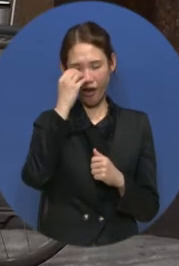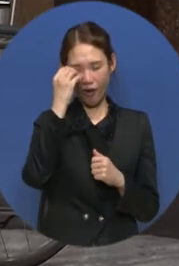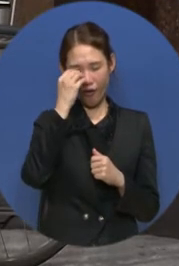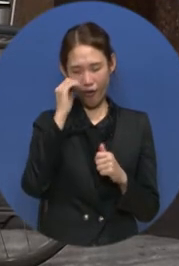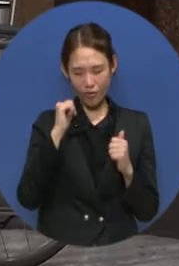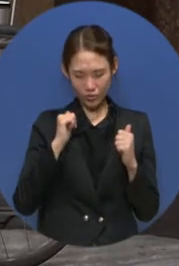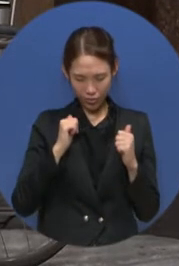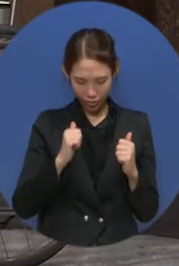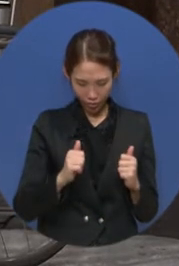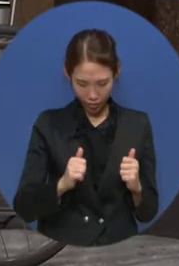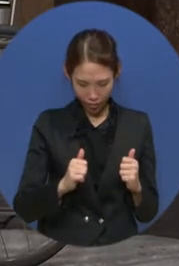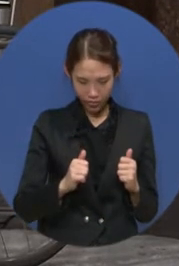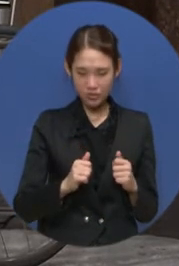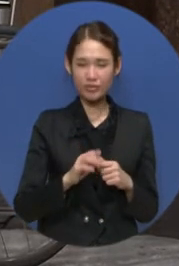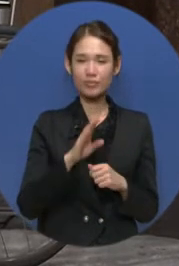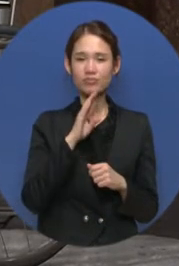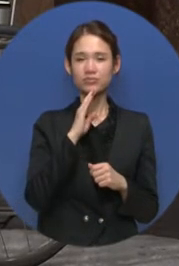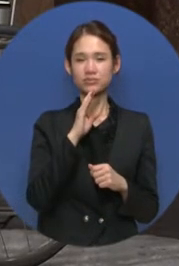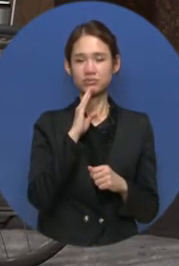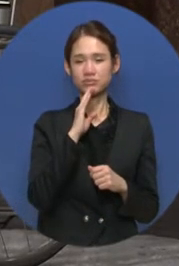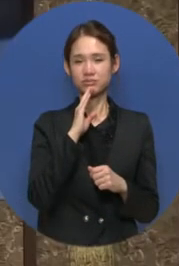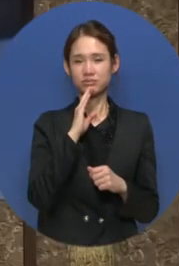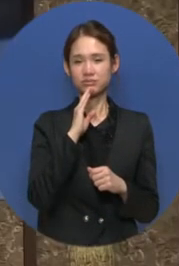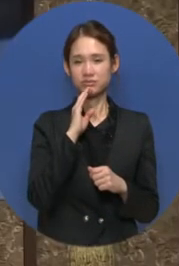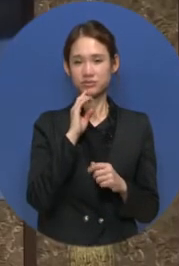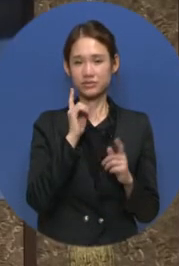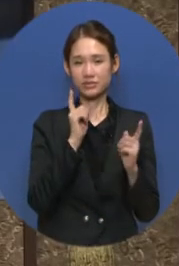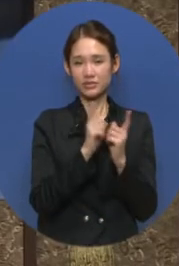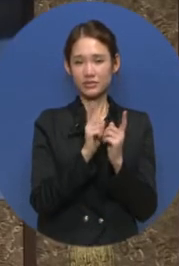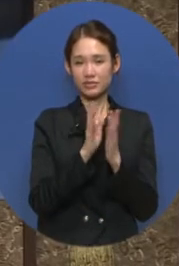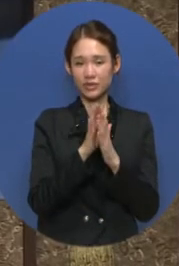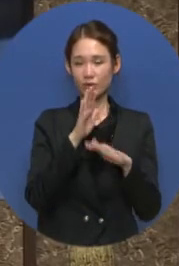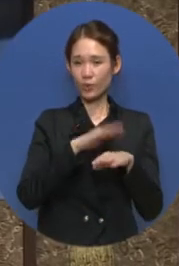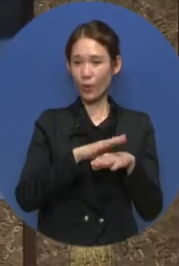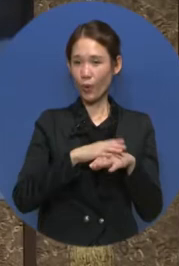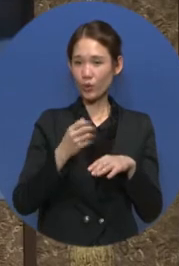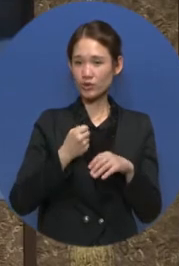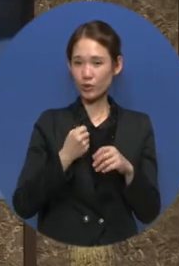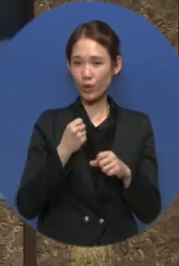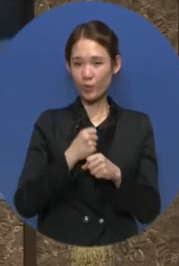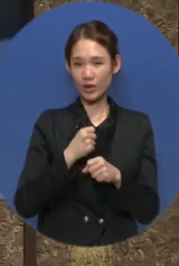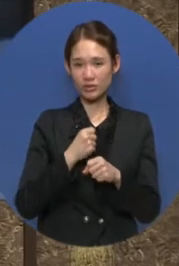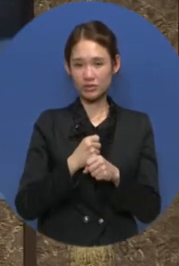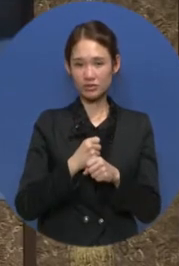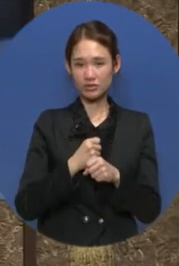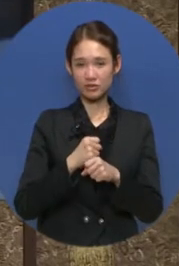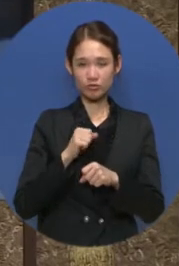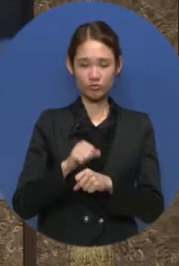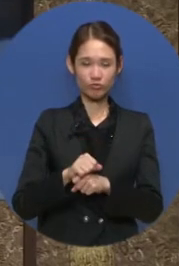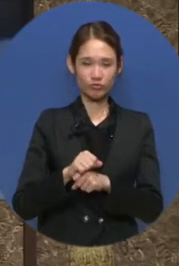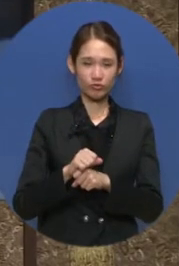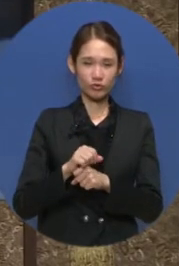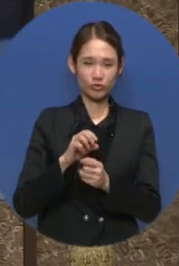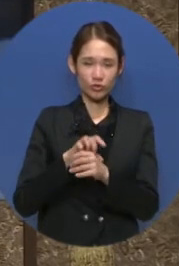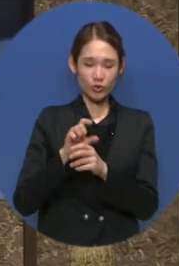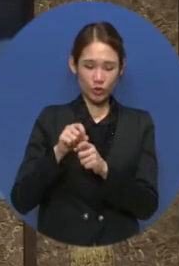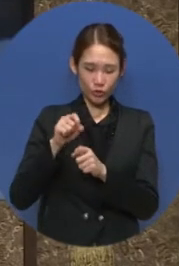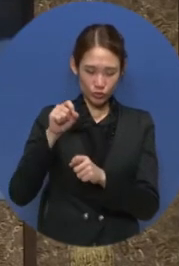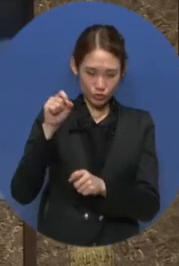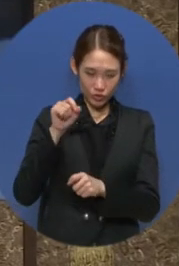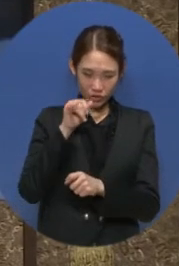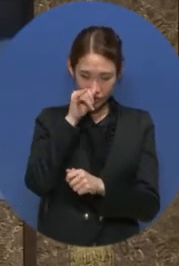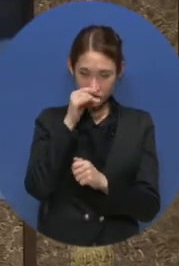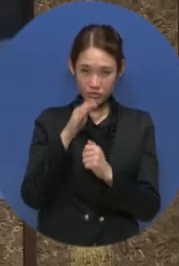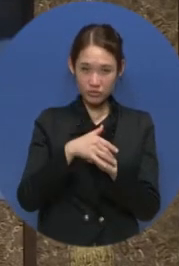들어가는 비누들이겠어요. 그렇습니다. 네. 그러니까 수작업으로 만들어서 네. 저희가 그 숙성도 시키기 때문에 그